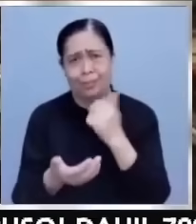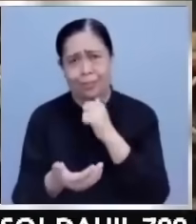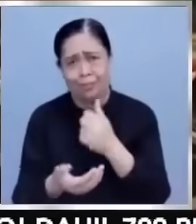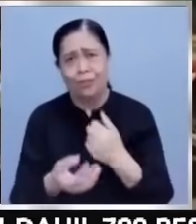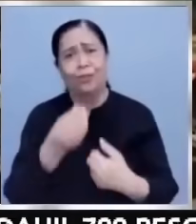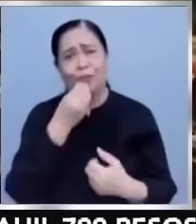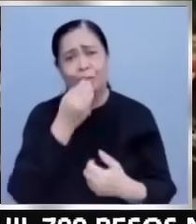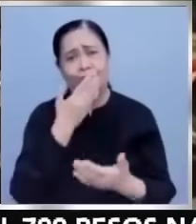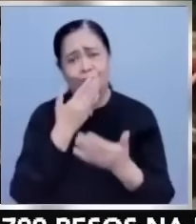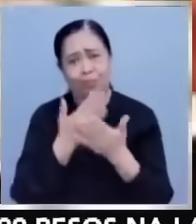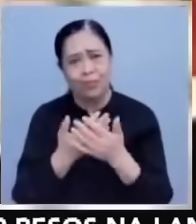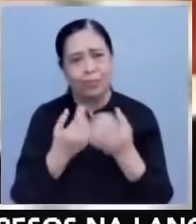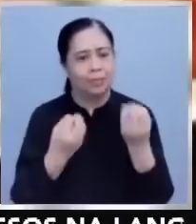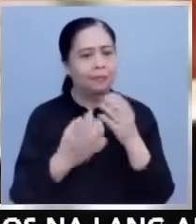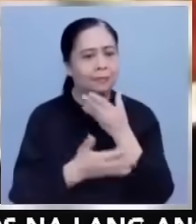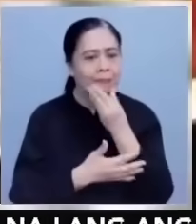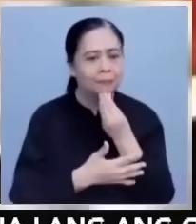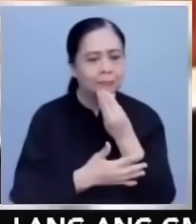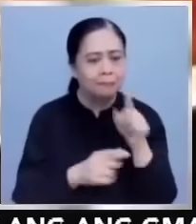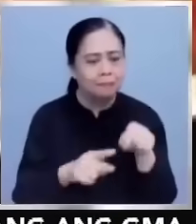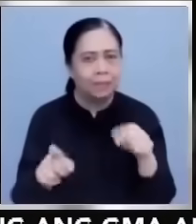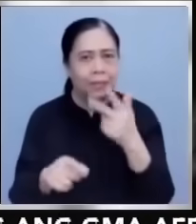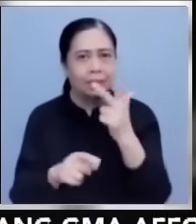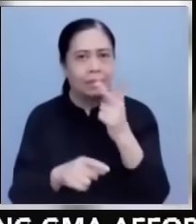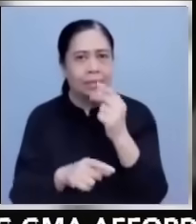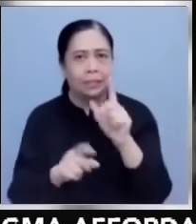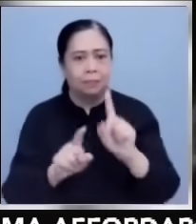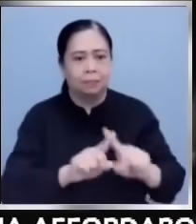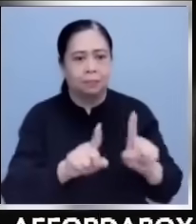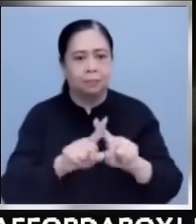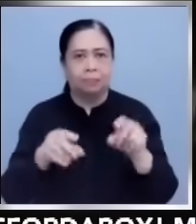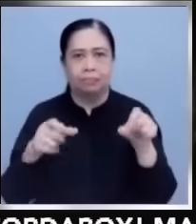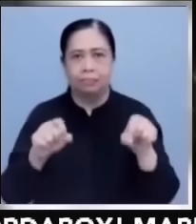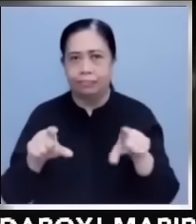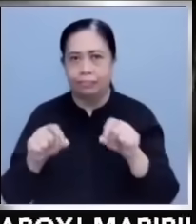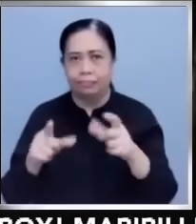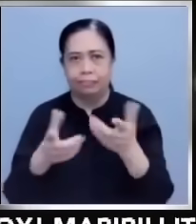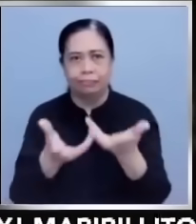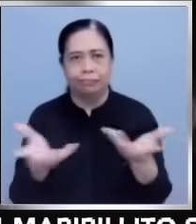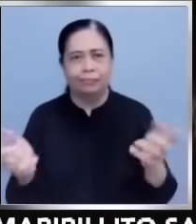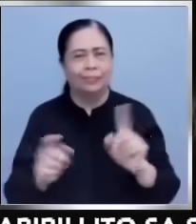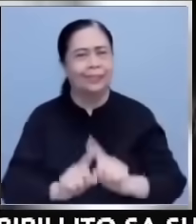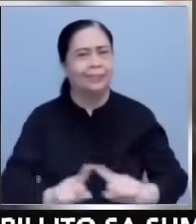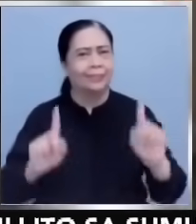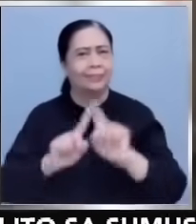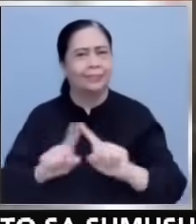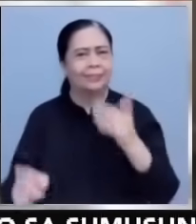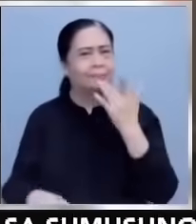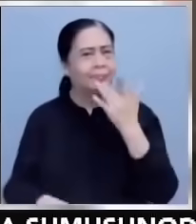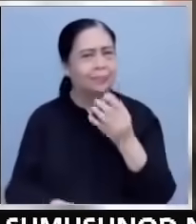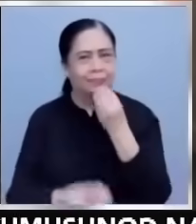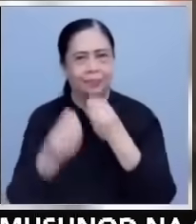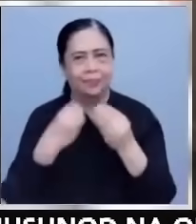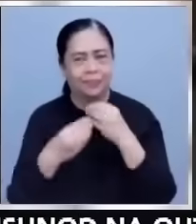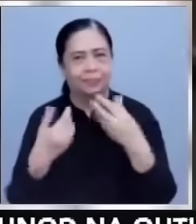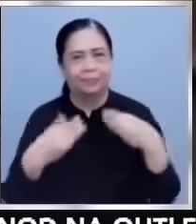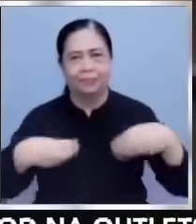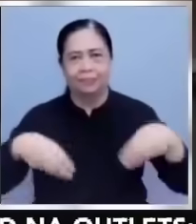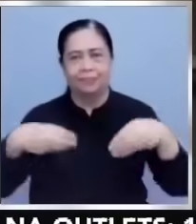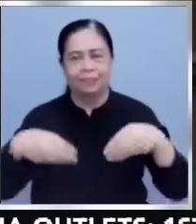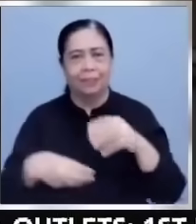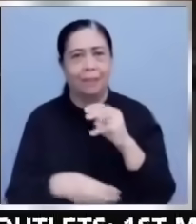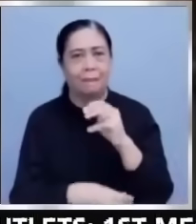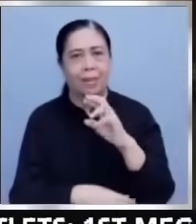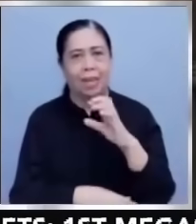ang pagpipilian dahil may 30 food merchants na nag-aalok ng samot-saring masasarap na pagkain sa Mercato Central.